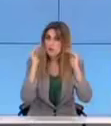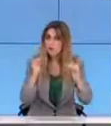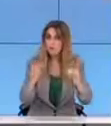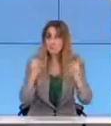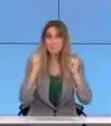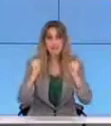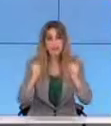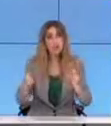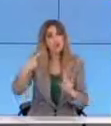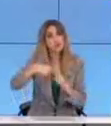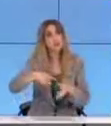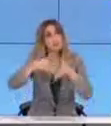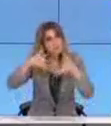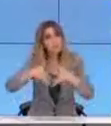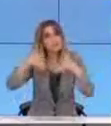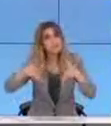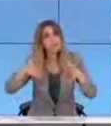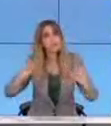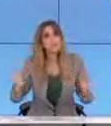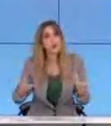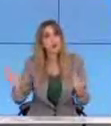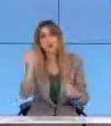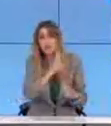διατηρήσιμη. Για τον λόγο αυτό,